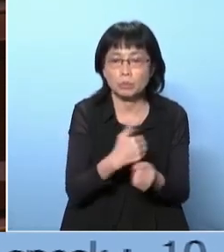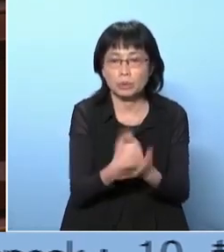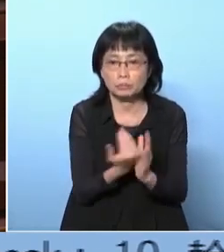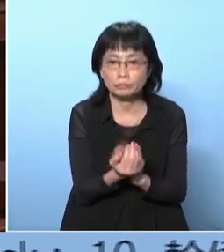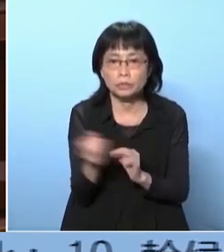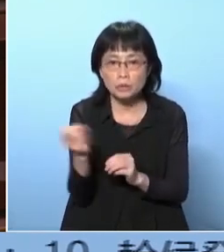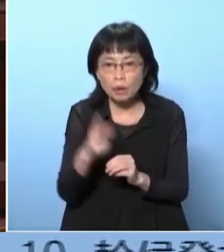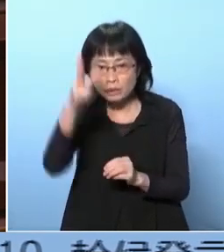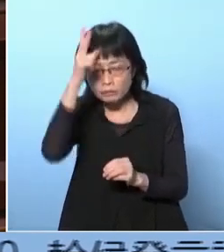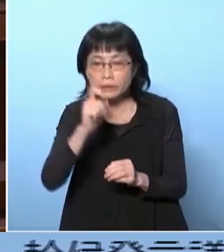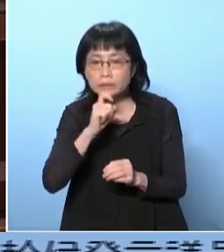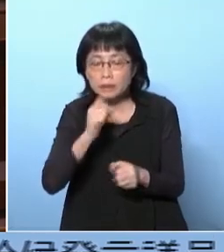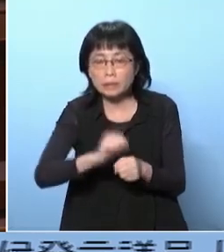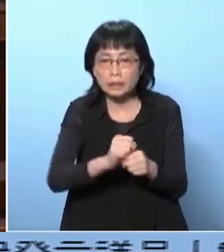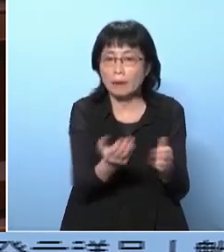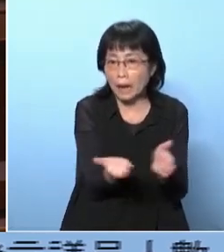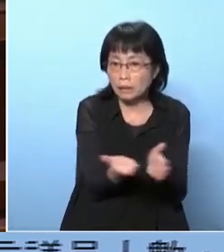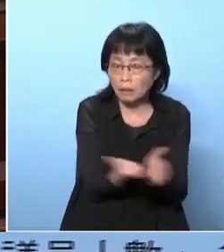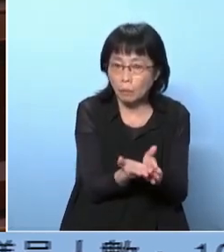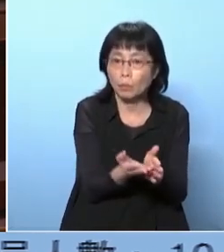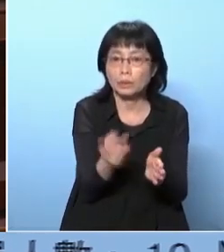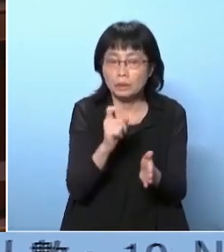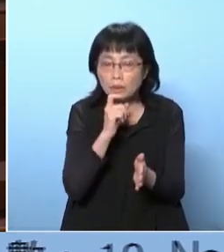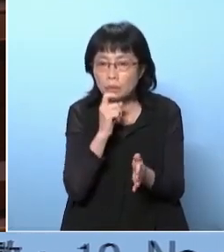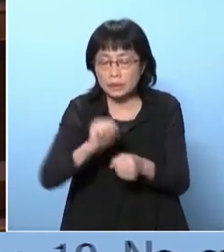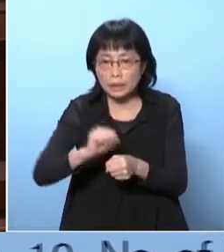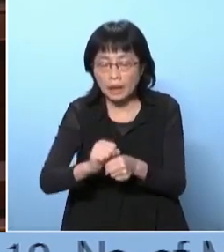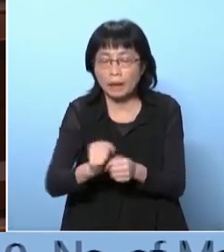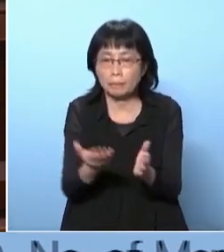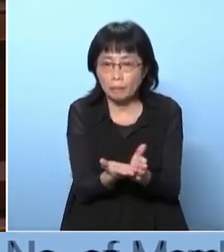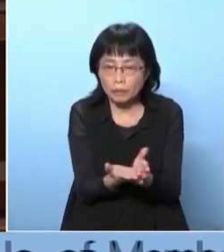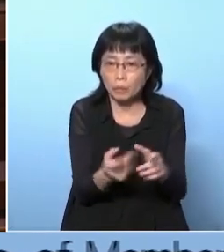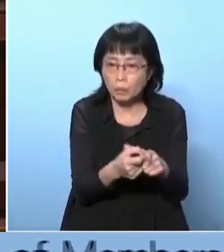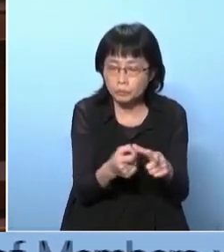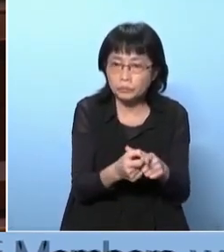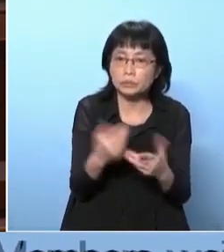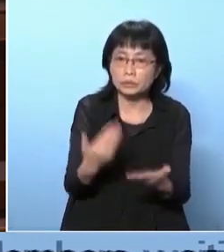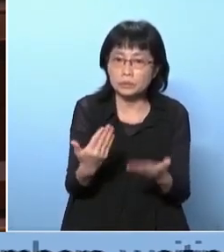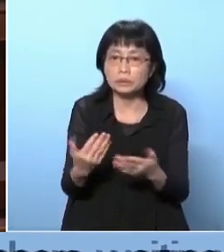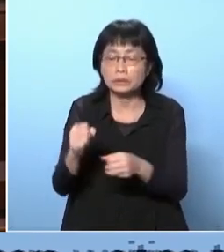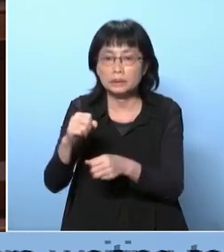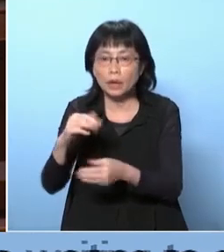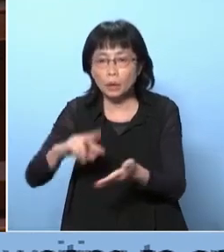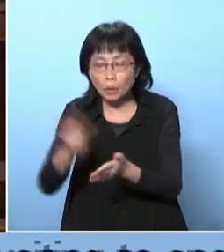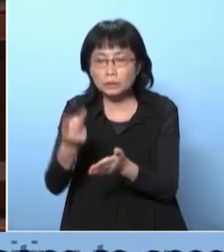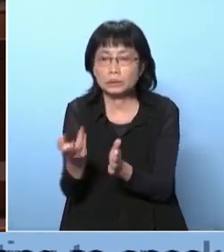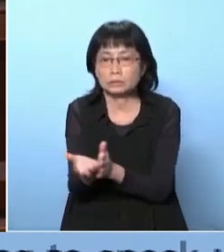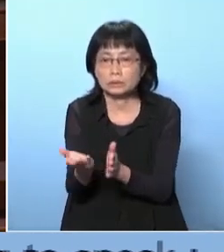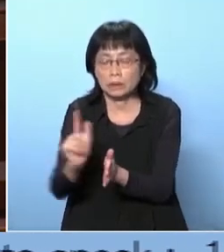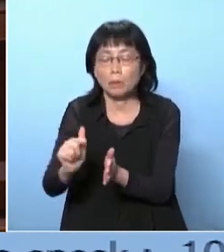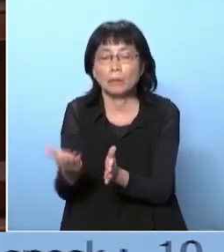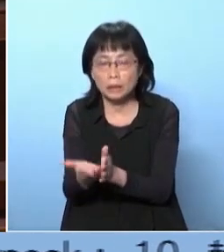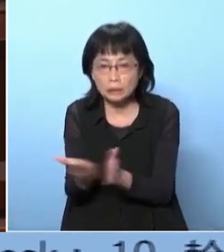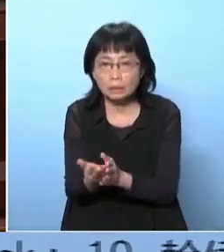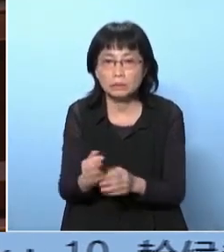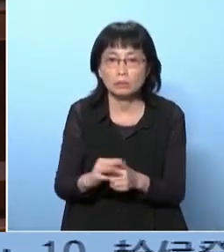碼頭計劃，透過增建或重建公共碼頭及提升它的設施，改善離島和